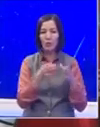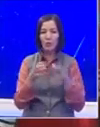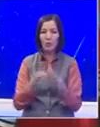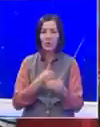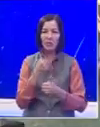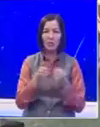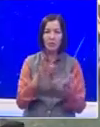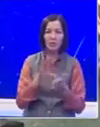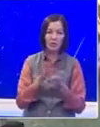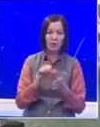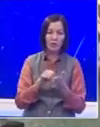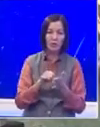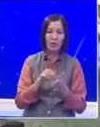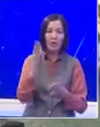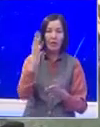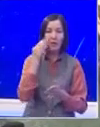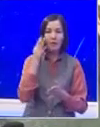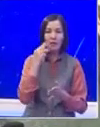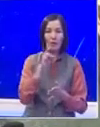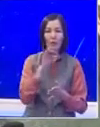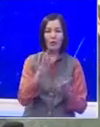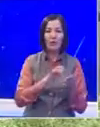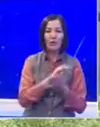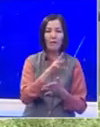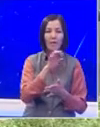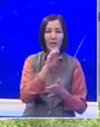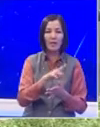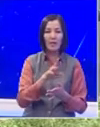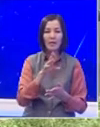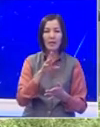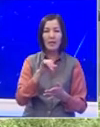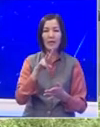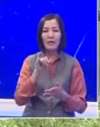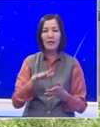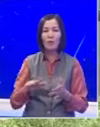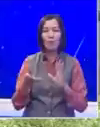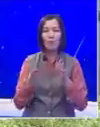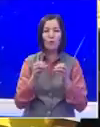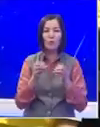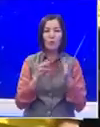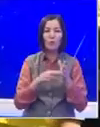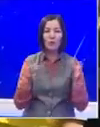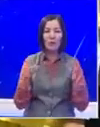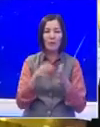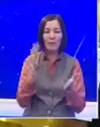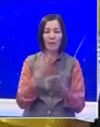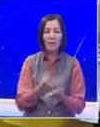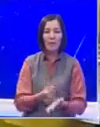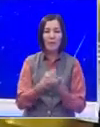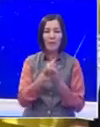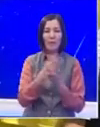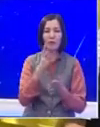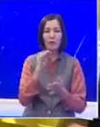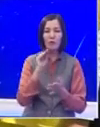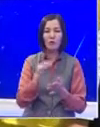түзеді. Алматы мен Қонаев қаласы, сондай-ақ Талғар мен Іле өңірінен 17 команда жиналған. Жарысқа демеушілік жасап, 500,000